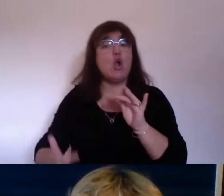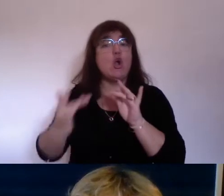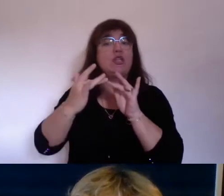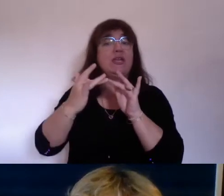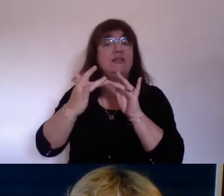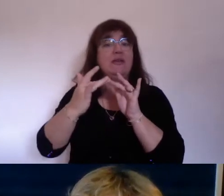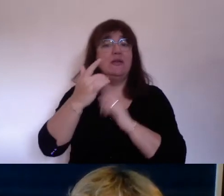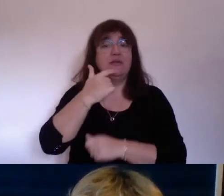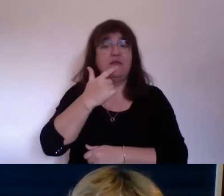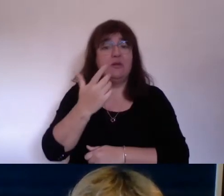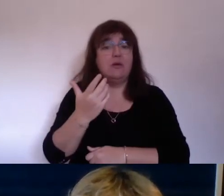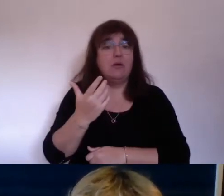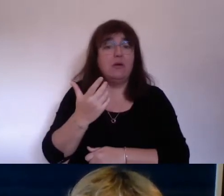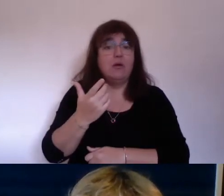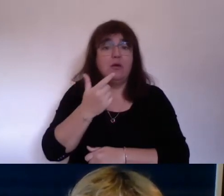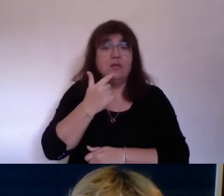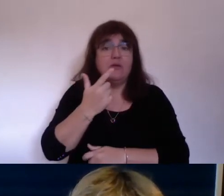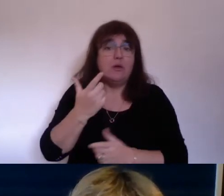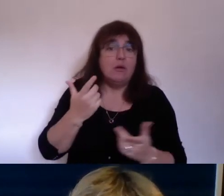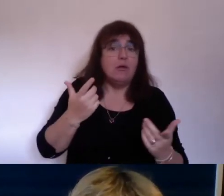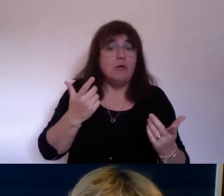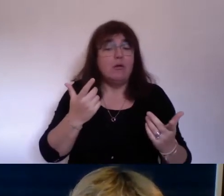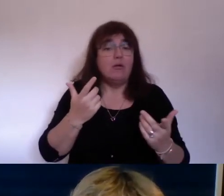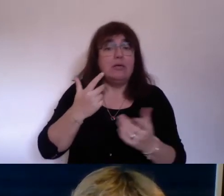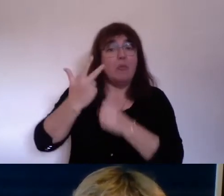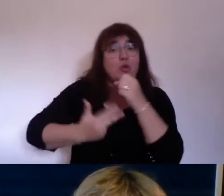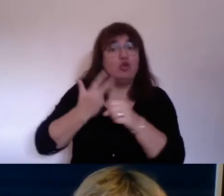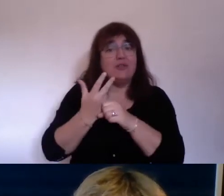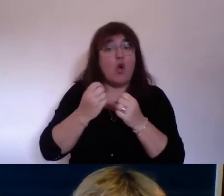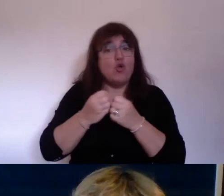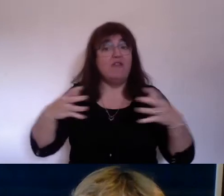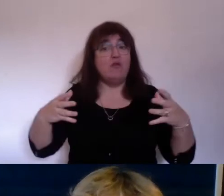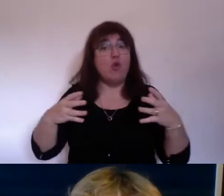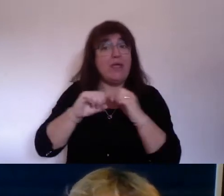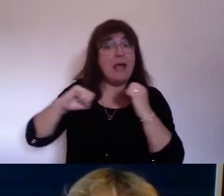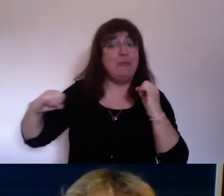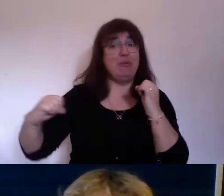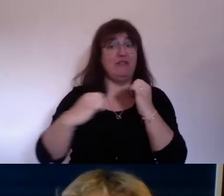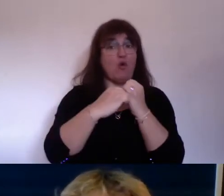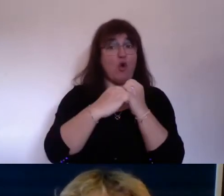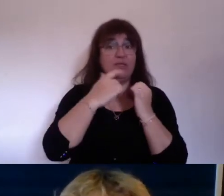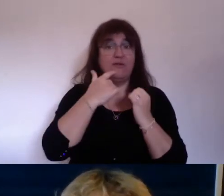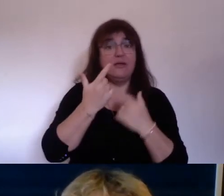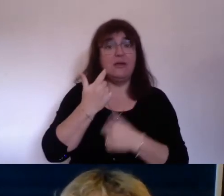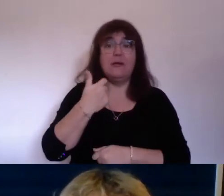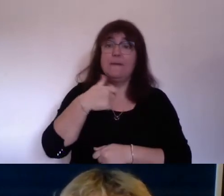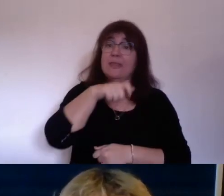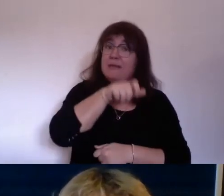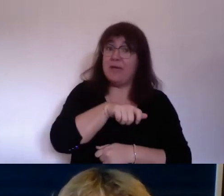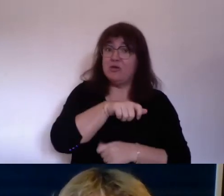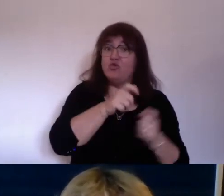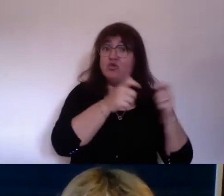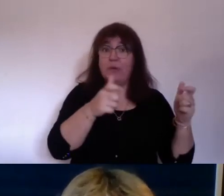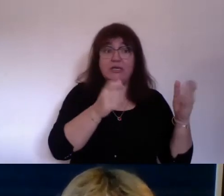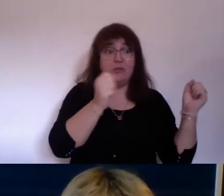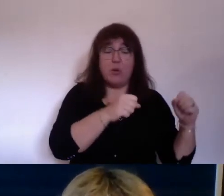R&D en mode Living Lab pour développer cette plateforme, et où les opérateurs en fait peuvent gratuitement déposer et diffuser leurs